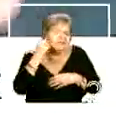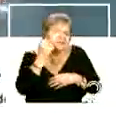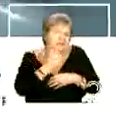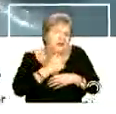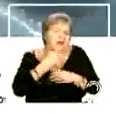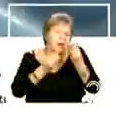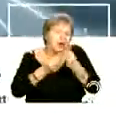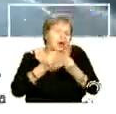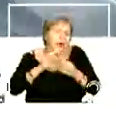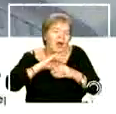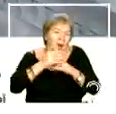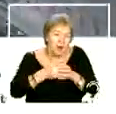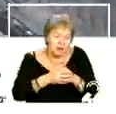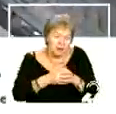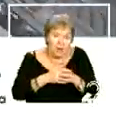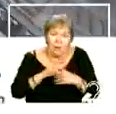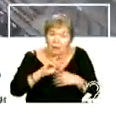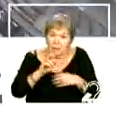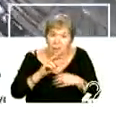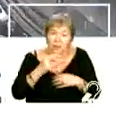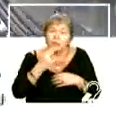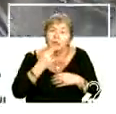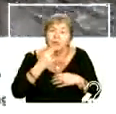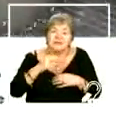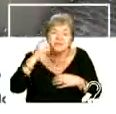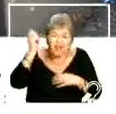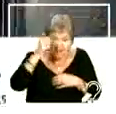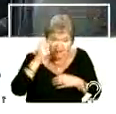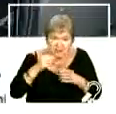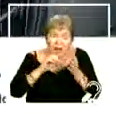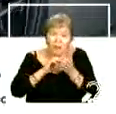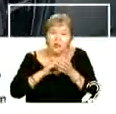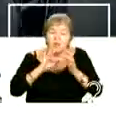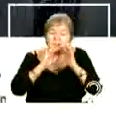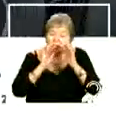colegilor. Poliția din Irving, Texas, a postat imaginile pe internet și au devenit virale.